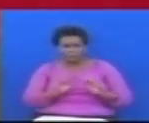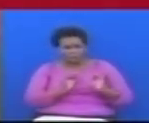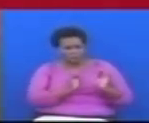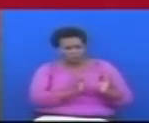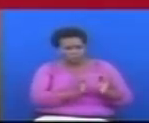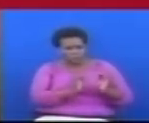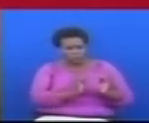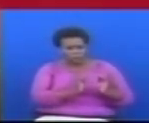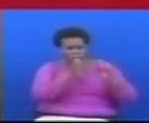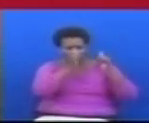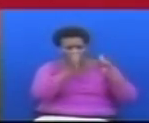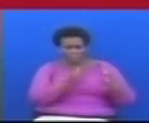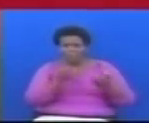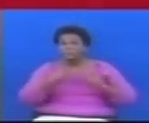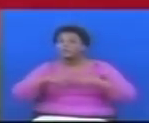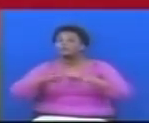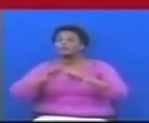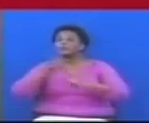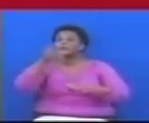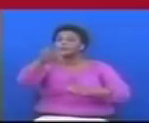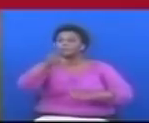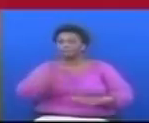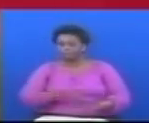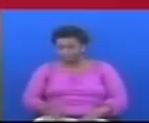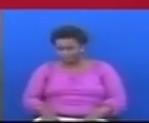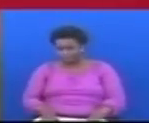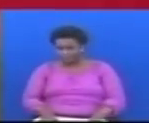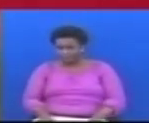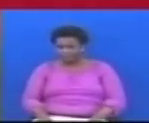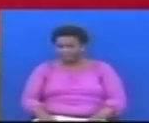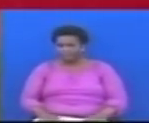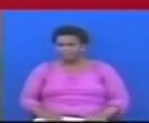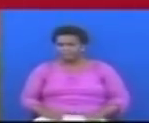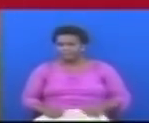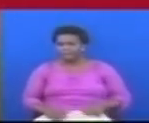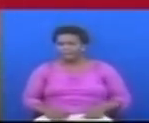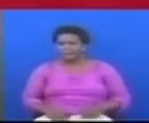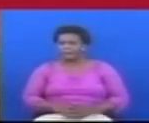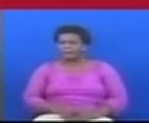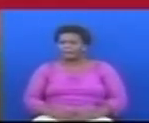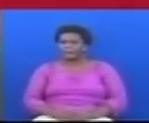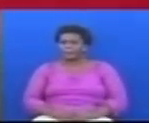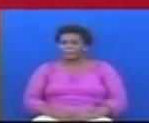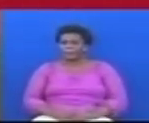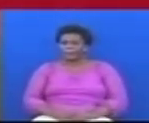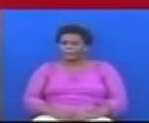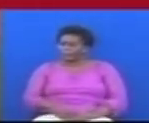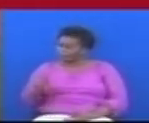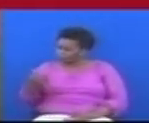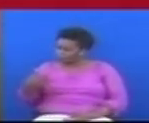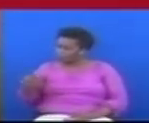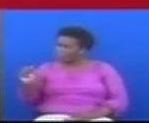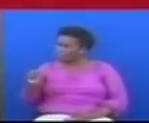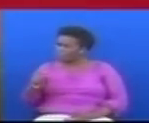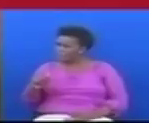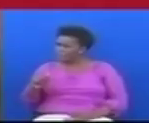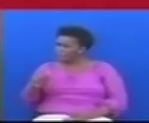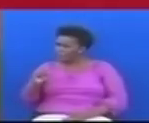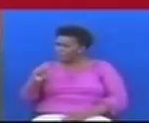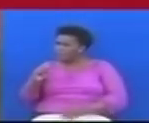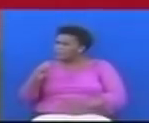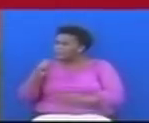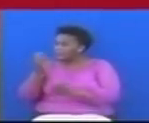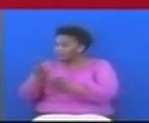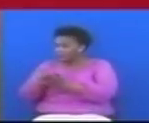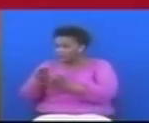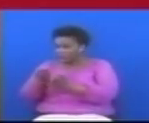wetu kuhakikisha kwamba ahadi za viongozi wetu tunazitekeleza. Na hivi karibuni Mheshimiwa Mbunge atakuwa shahuda katika ahadi ambazo